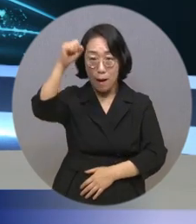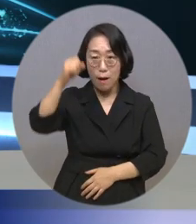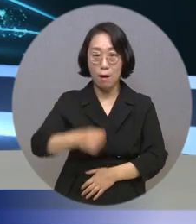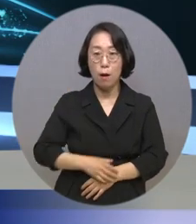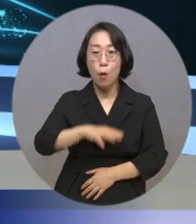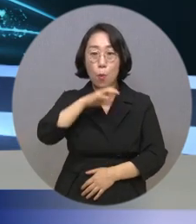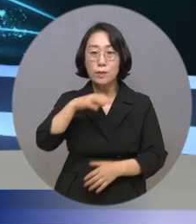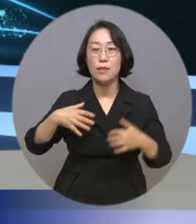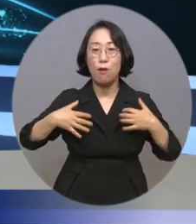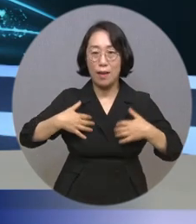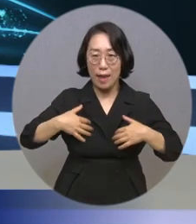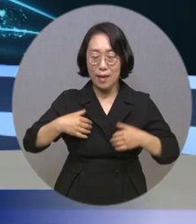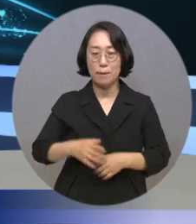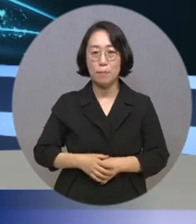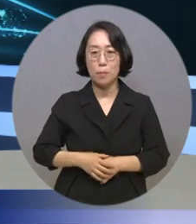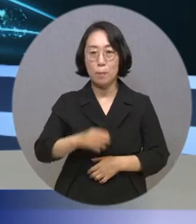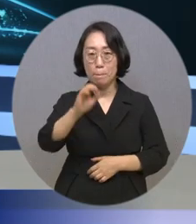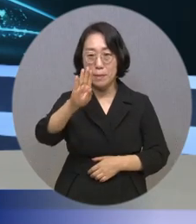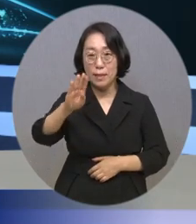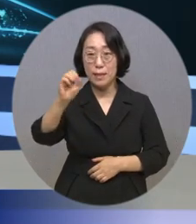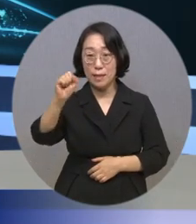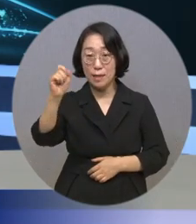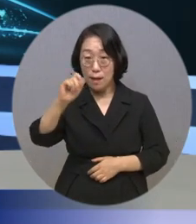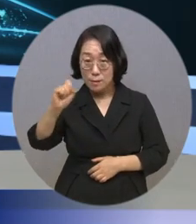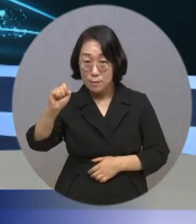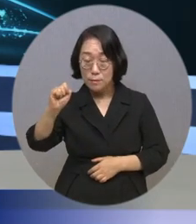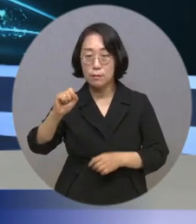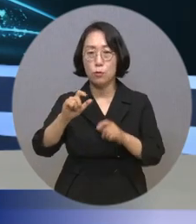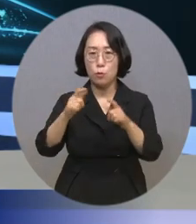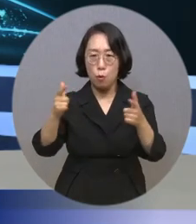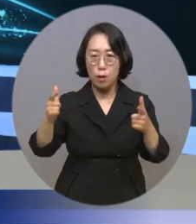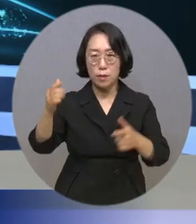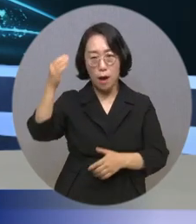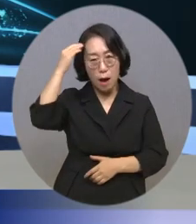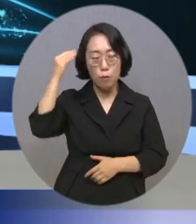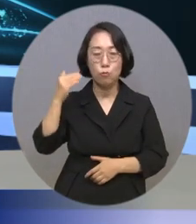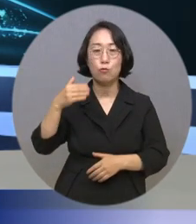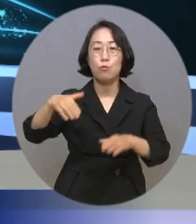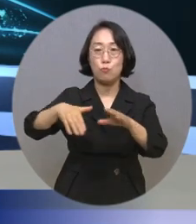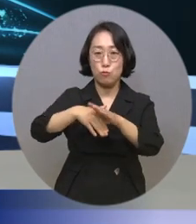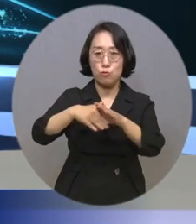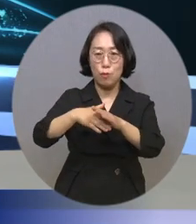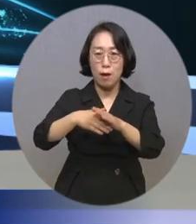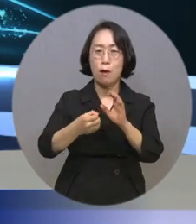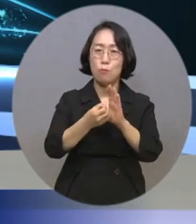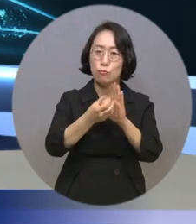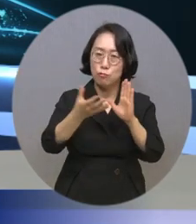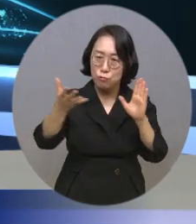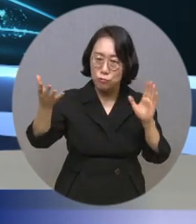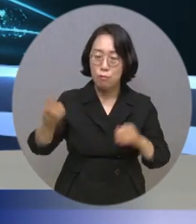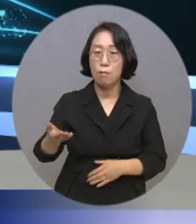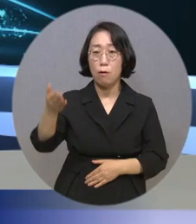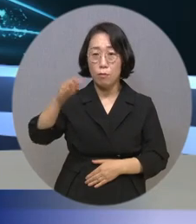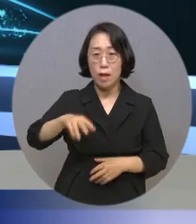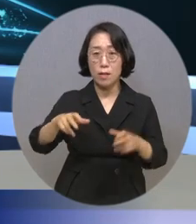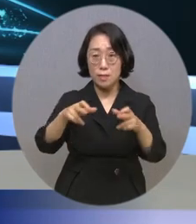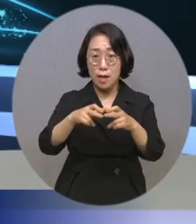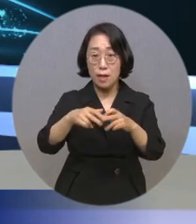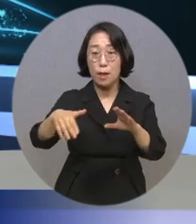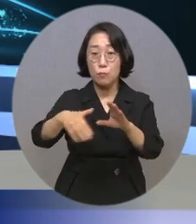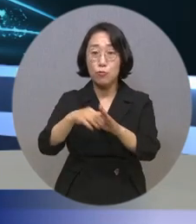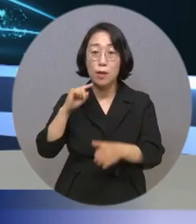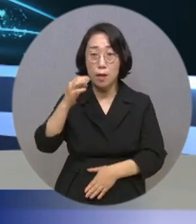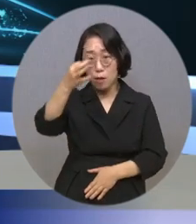BTS의 신드롬 등 나날이 K-콘텐츠의 위상은 높아지고 있습니다. 하지만 장애 문화예술에 대한